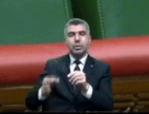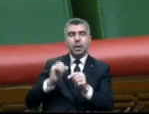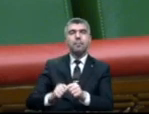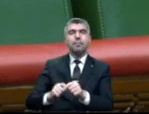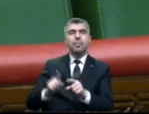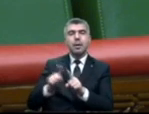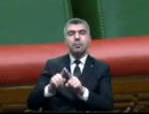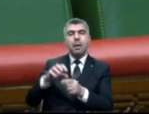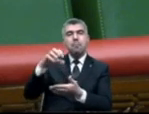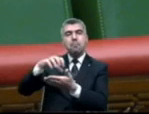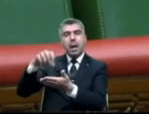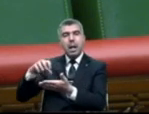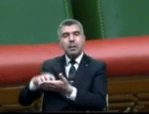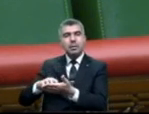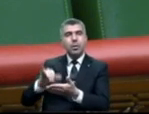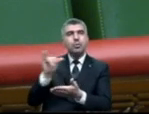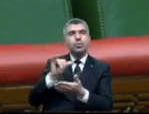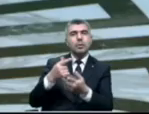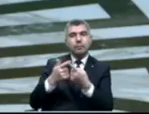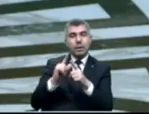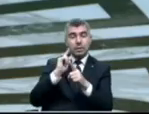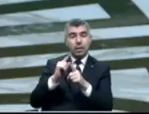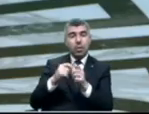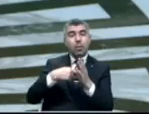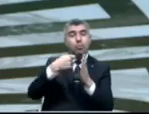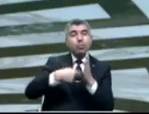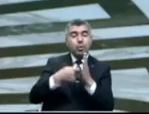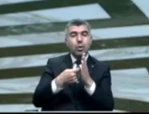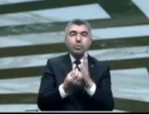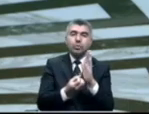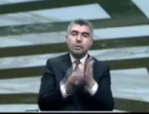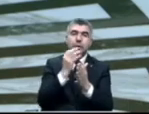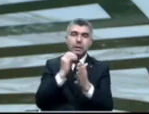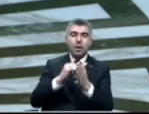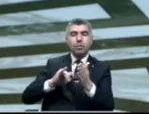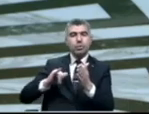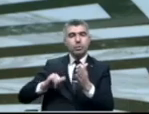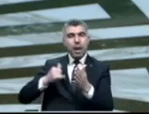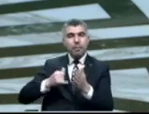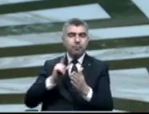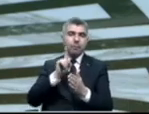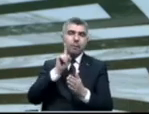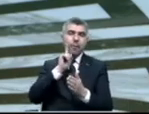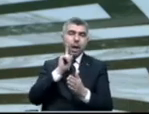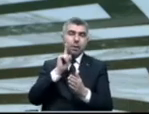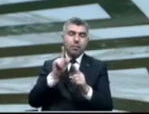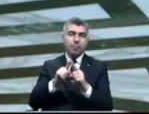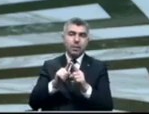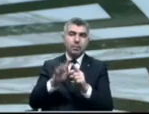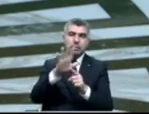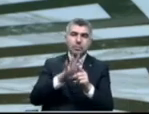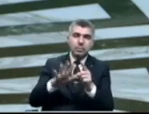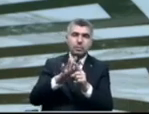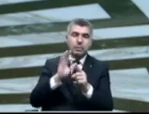وكذلك خصوصيات المناطق الترابية، ومشاريع مرتكزة على دمج الشباب والنساء على مستوى